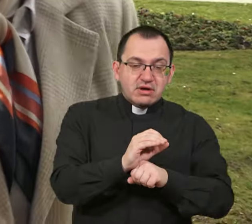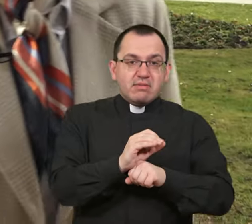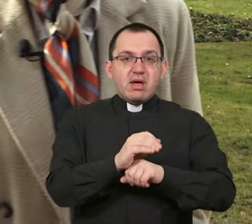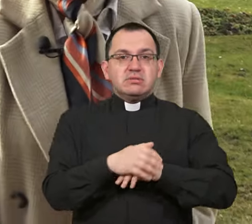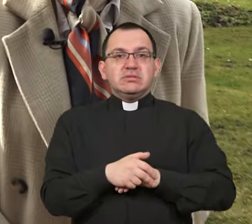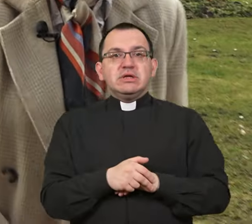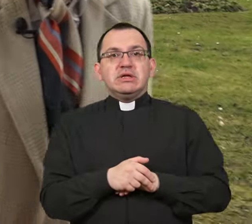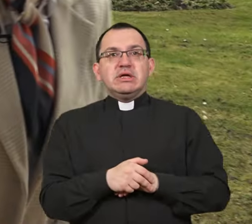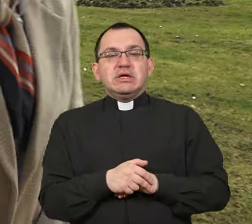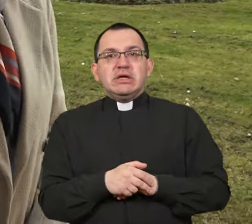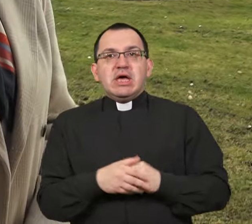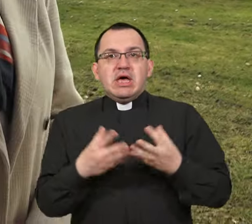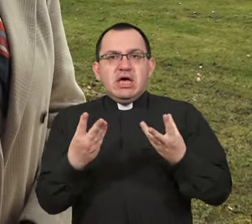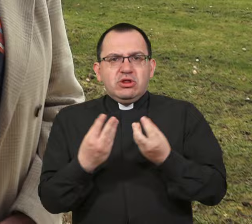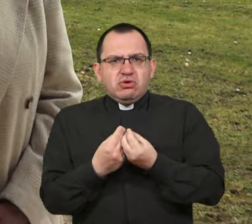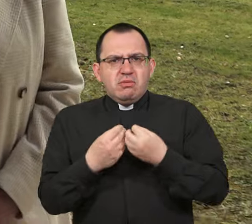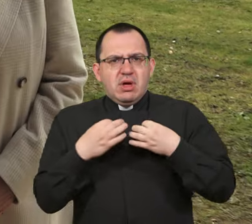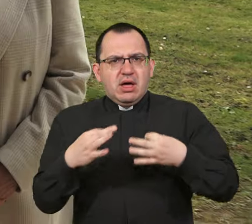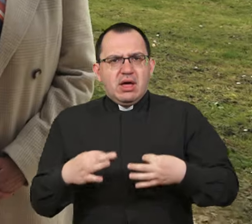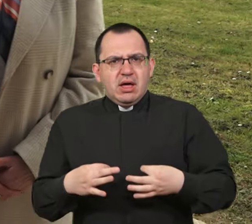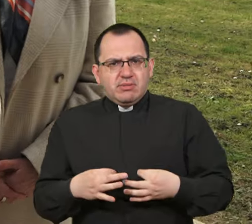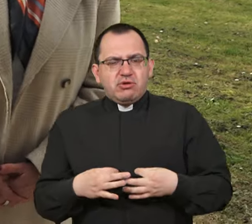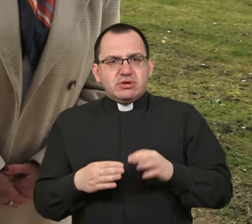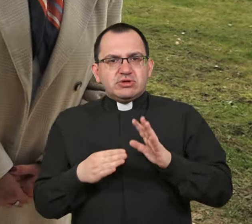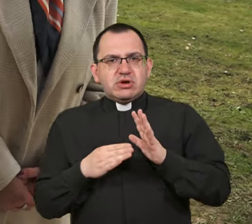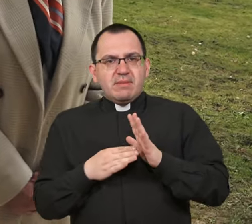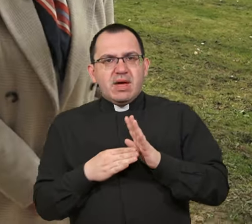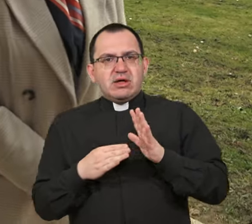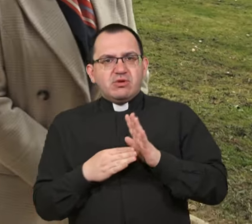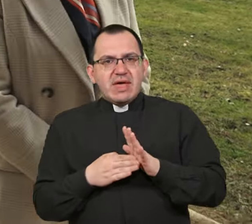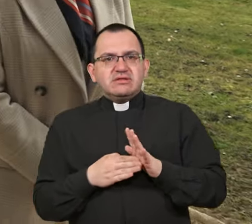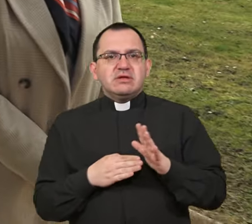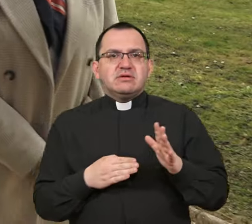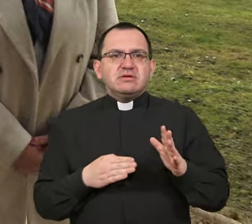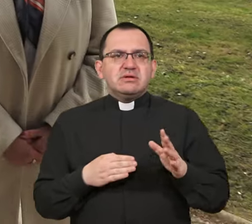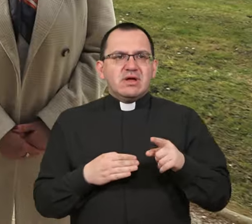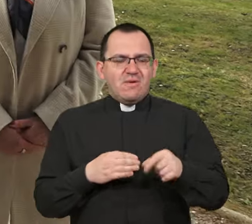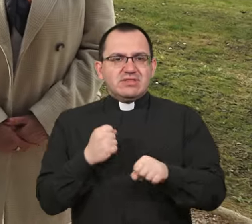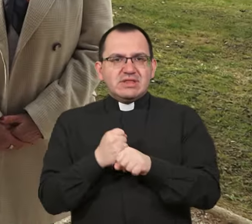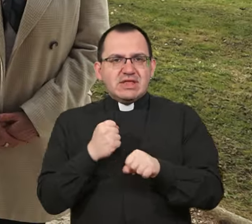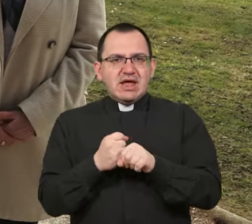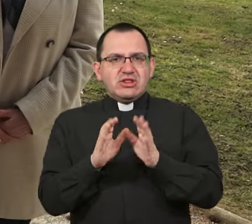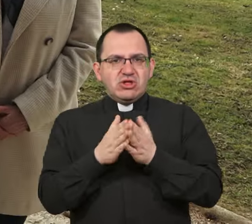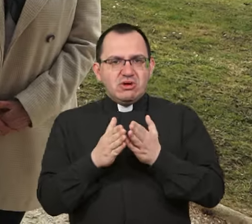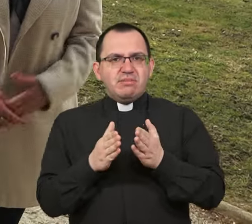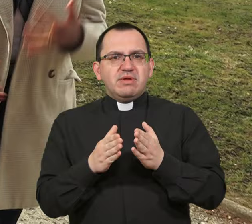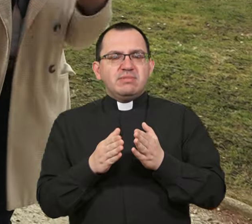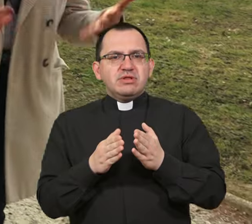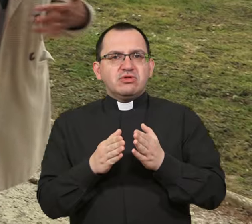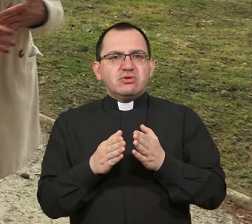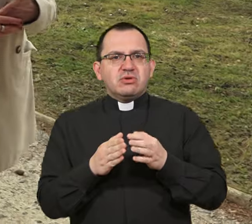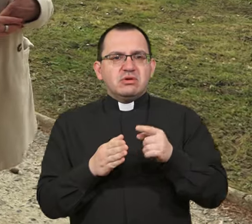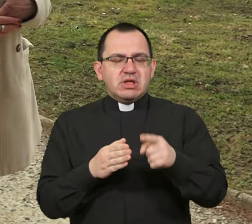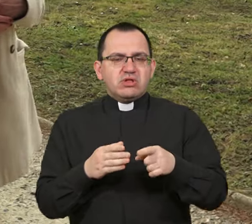I sa profesorom Marijom Esertom koji je radio tada susrete, biblijske susrete od pokojnog fra Jerka Fučaka, sam i